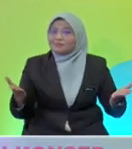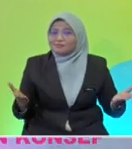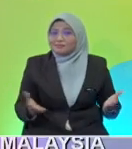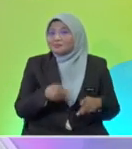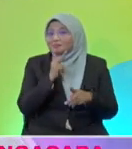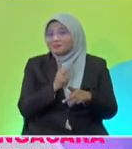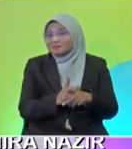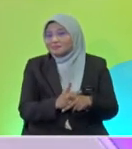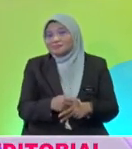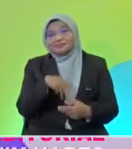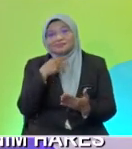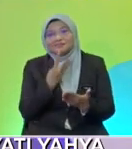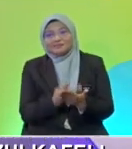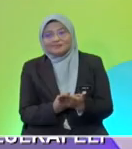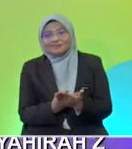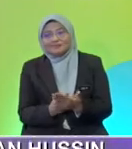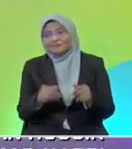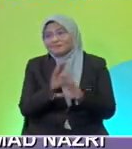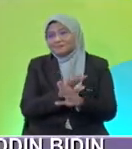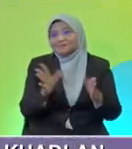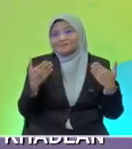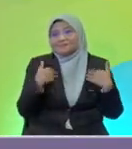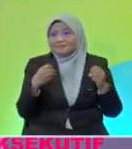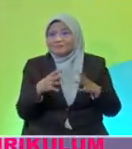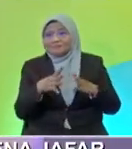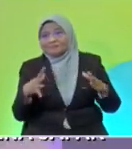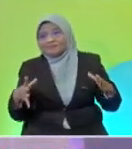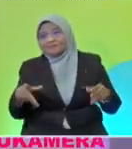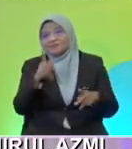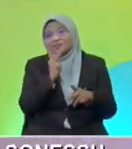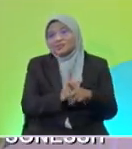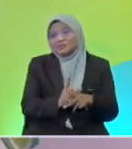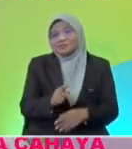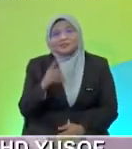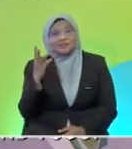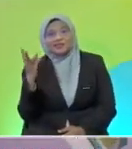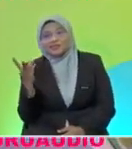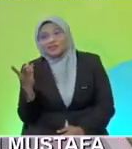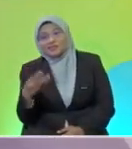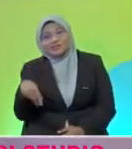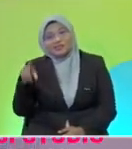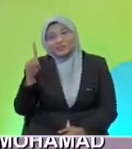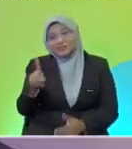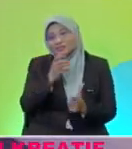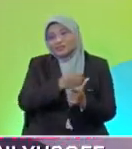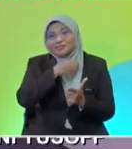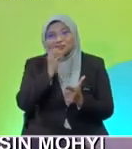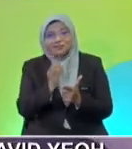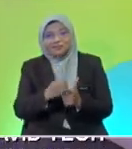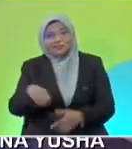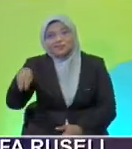simpanlah uang tiada banyak simpan sedikit satu atau